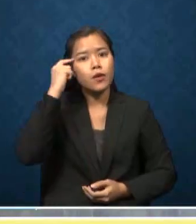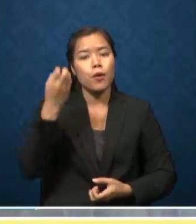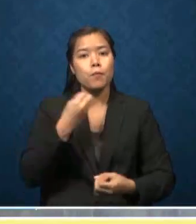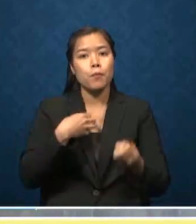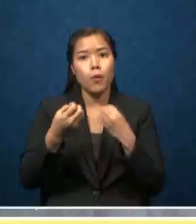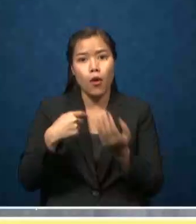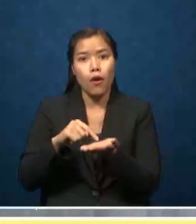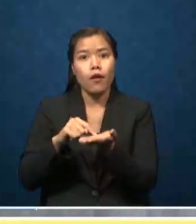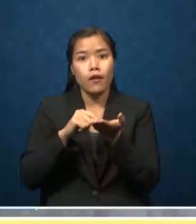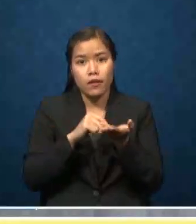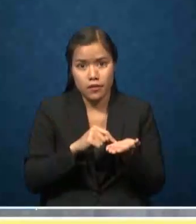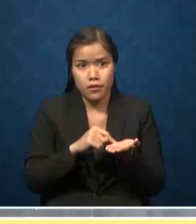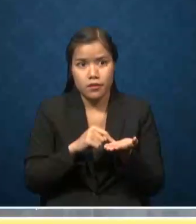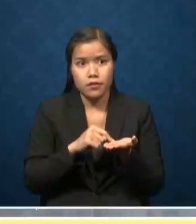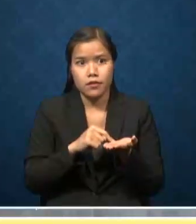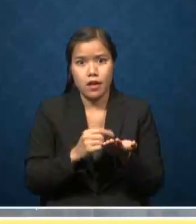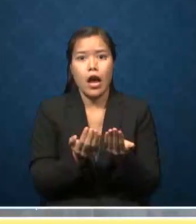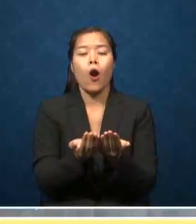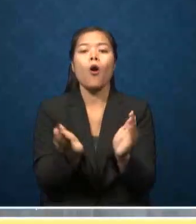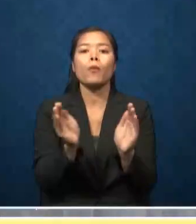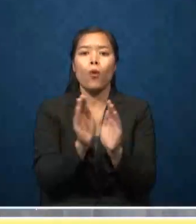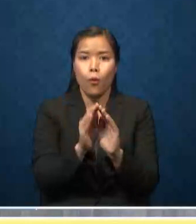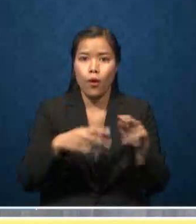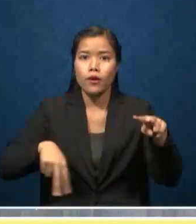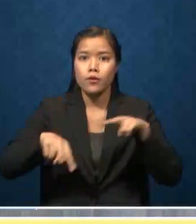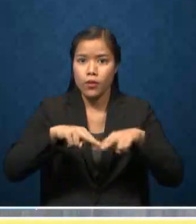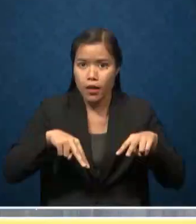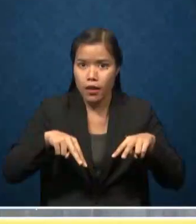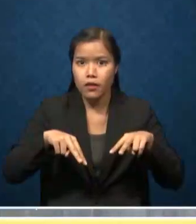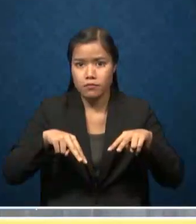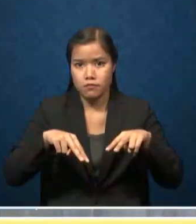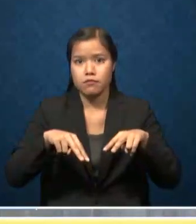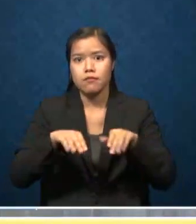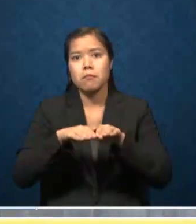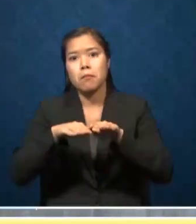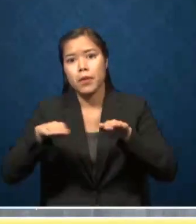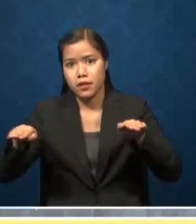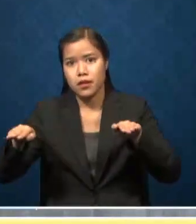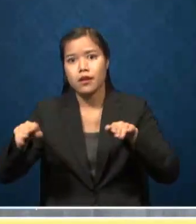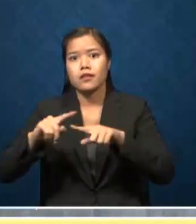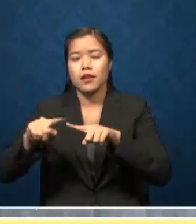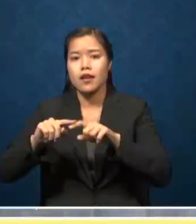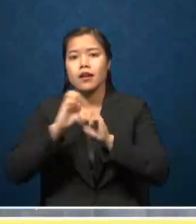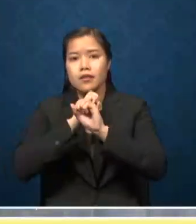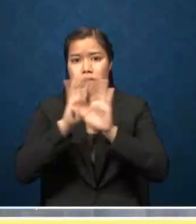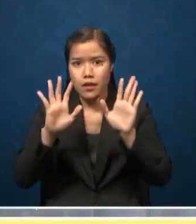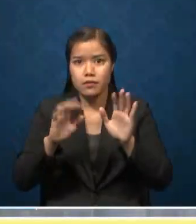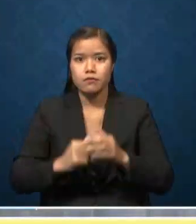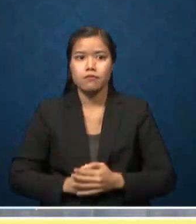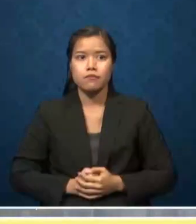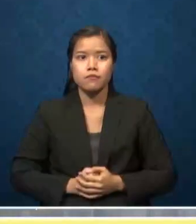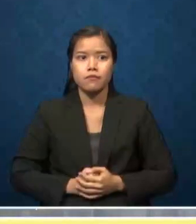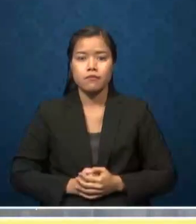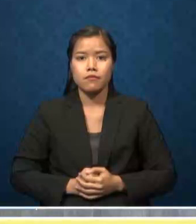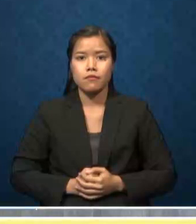เน้นไปที่ Family care Family Mate commentชัดไป settingค่อนข้างจะเป็น